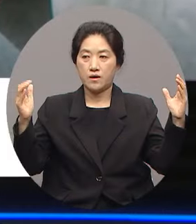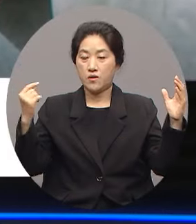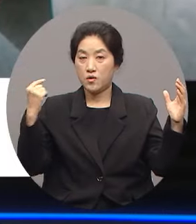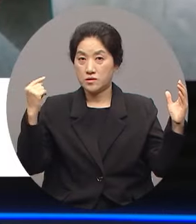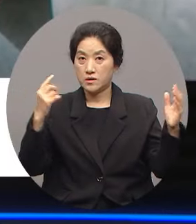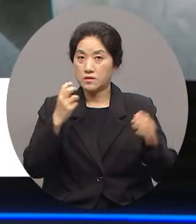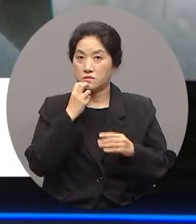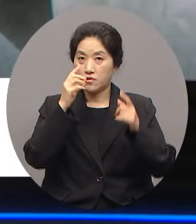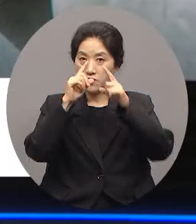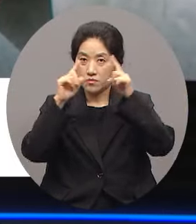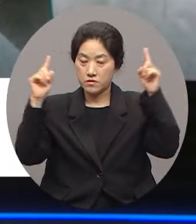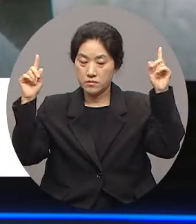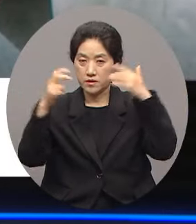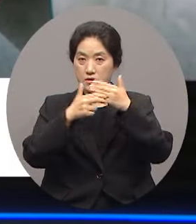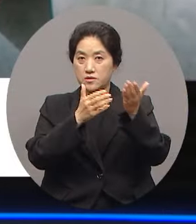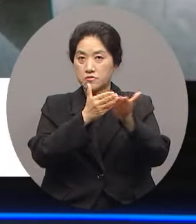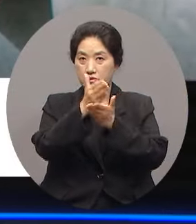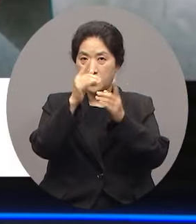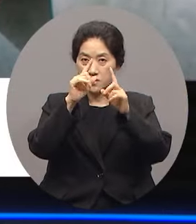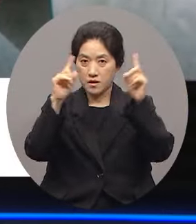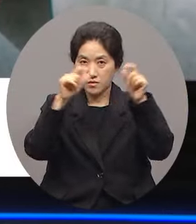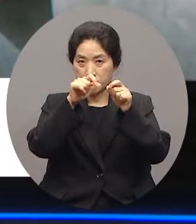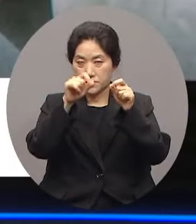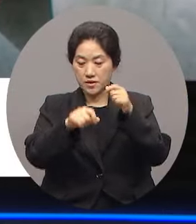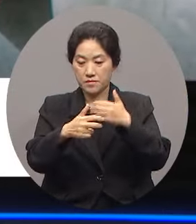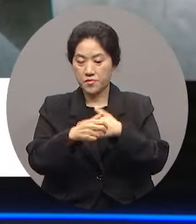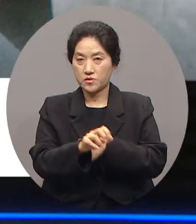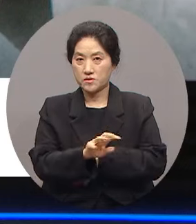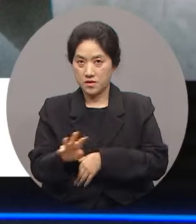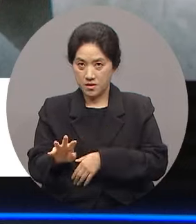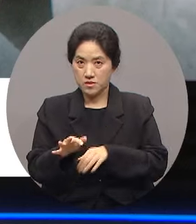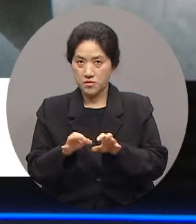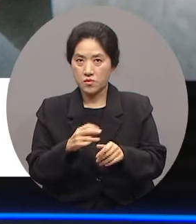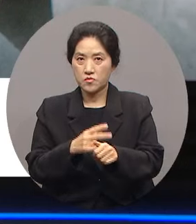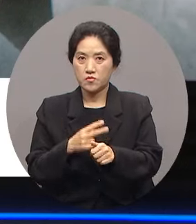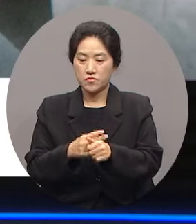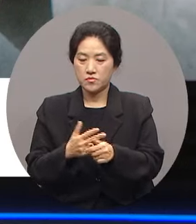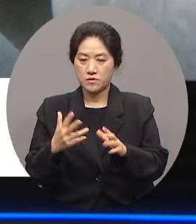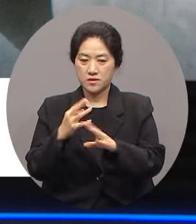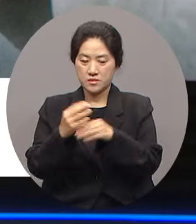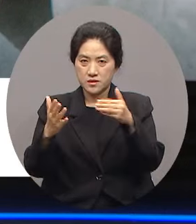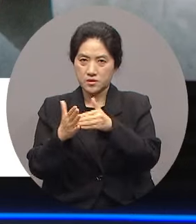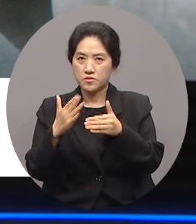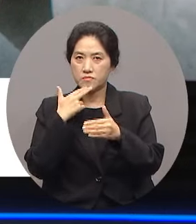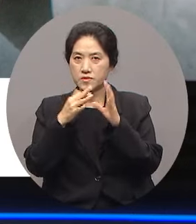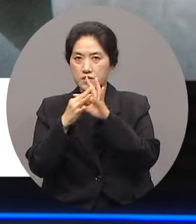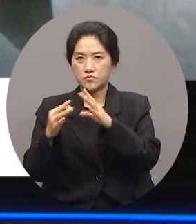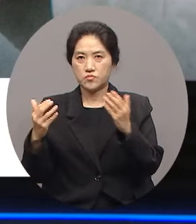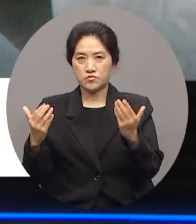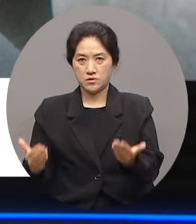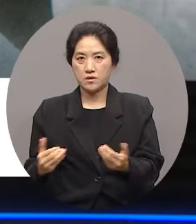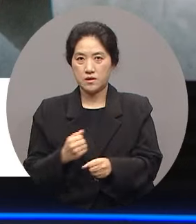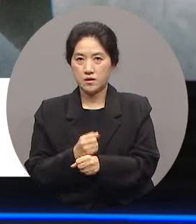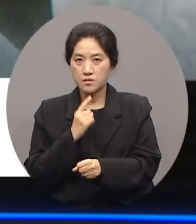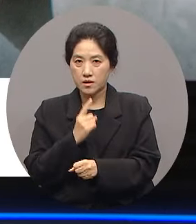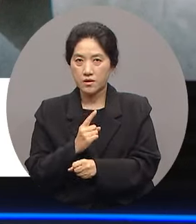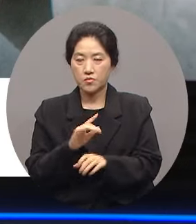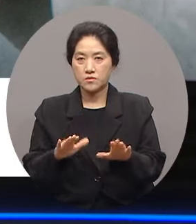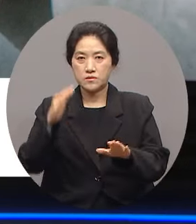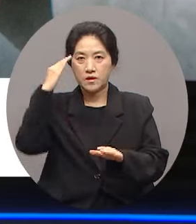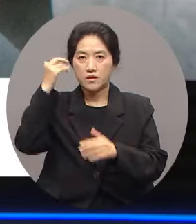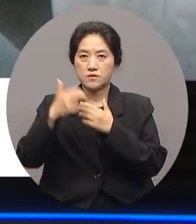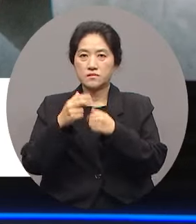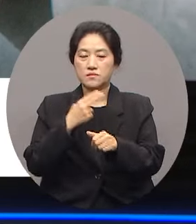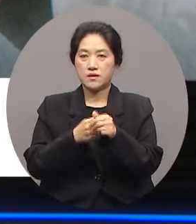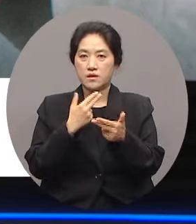어제 서울대의대 산하 4개 병원 교수들이 무기한 휴진에 들어간 데 이어 오늘은 대한의사협회 주도로 의료계가 하루